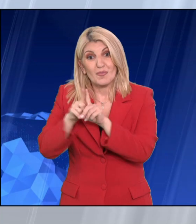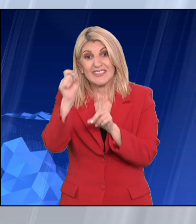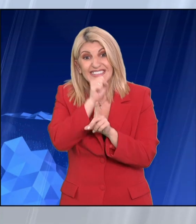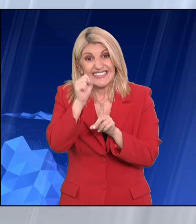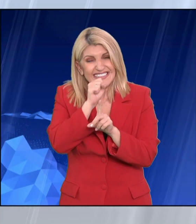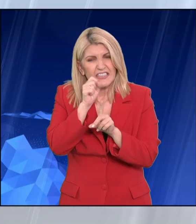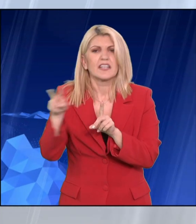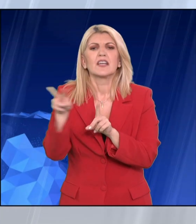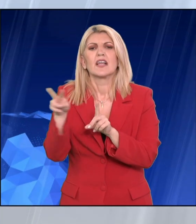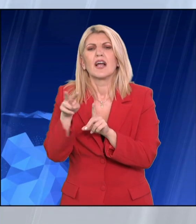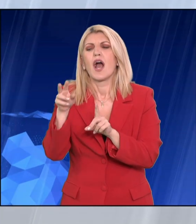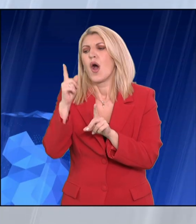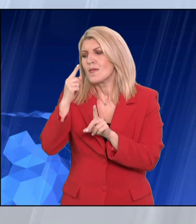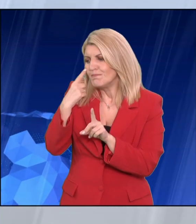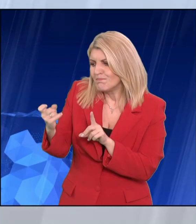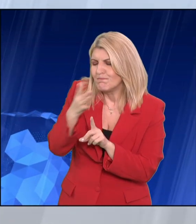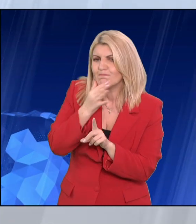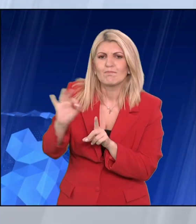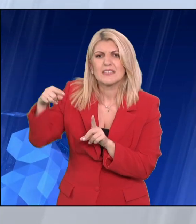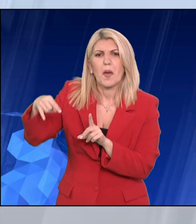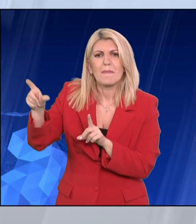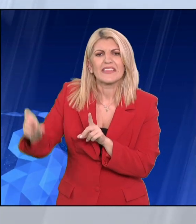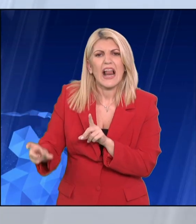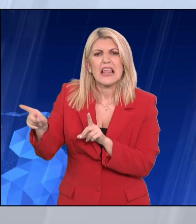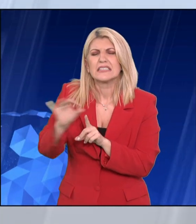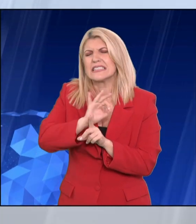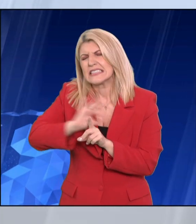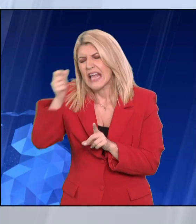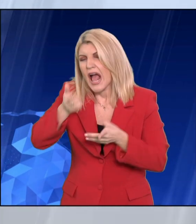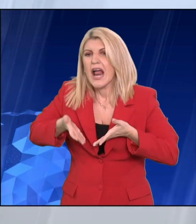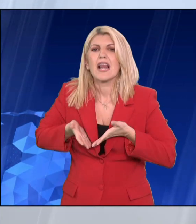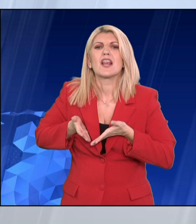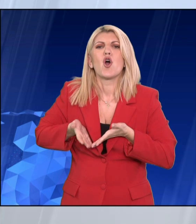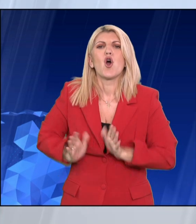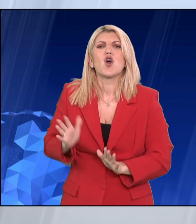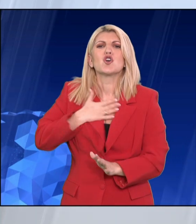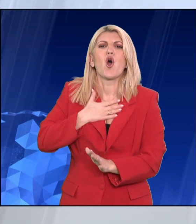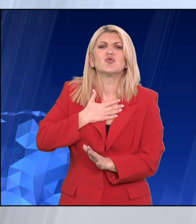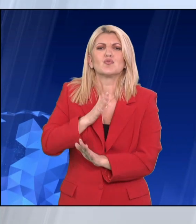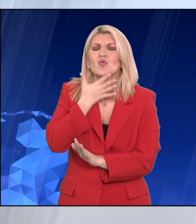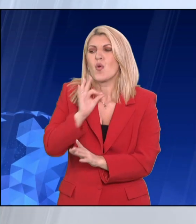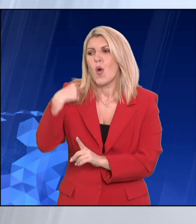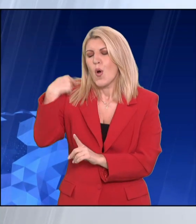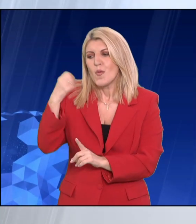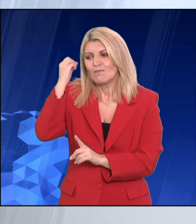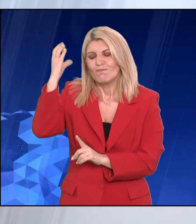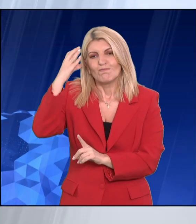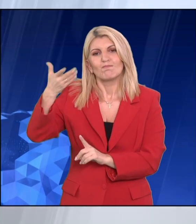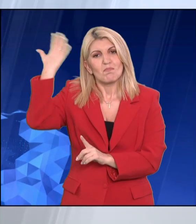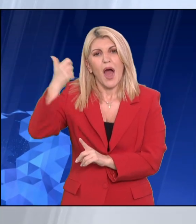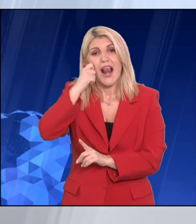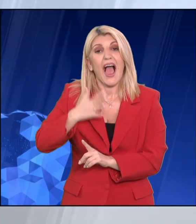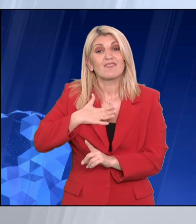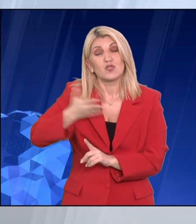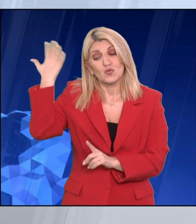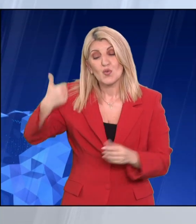Ο ειλικρινής από τον παραμυθά φαίνεται στο πρόσωπο, έλεγε. Και όσοι τον γνώρισαν ξέρουν πως είτε μιλάμε για τον Βασίλη, είτε για τον σκύλο, είτε για τον